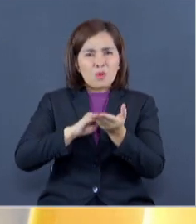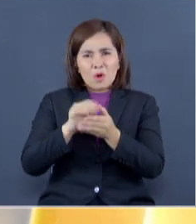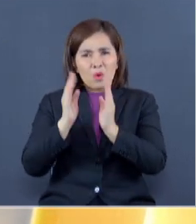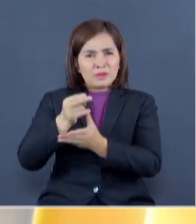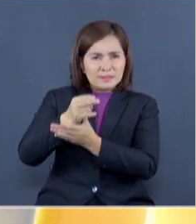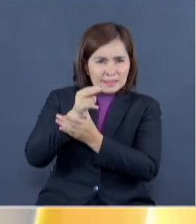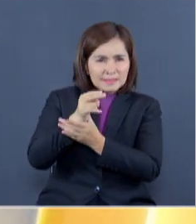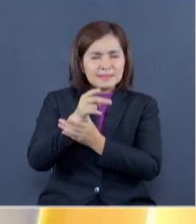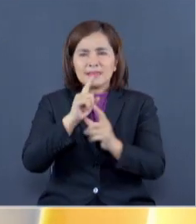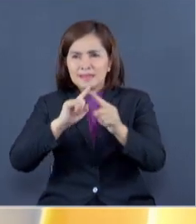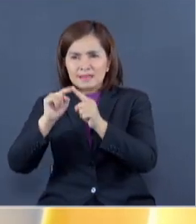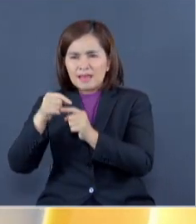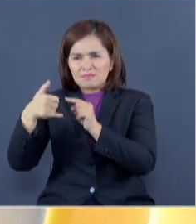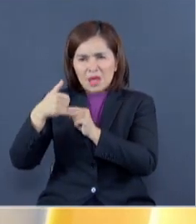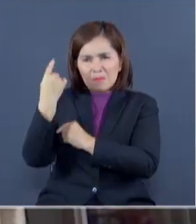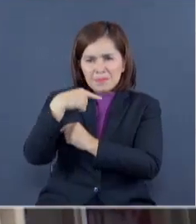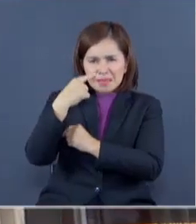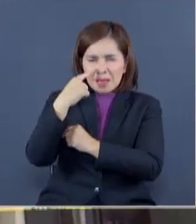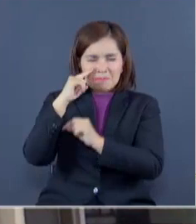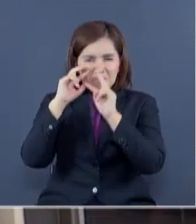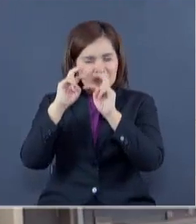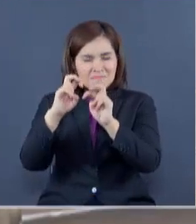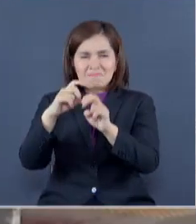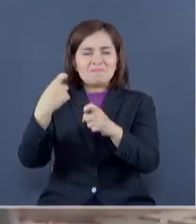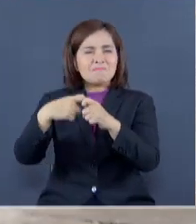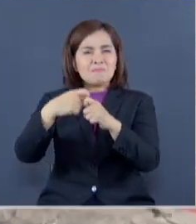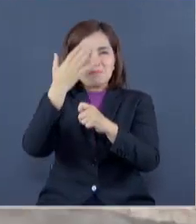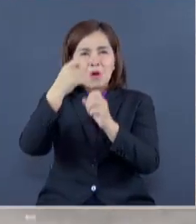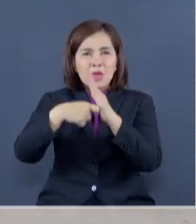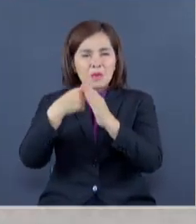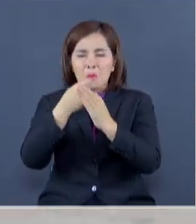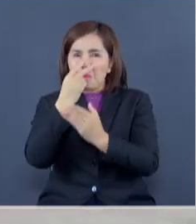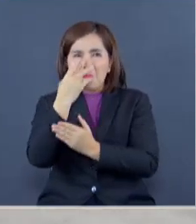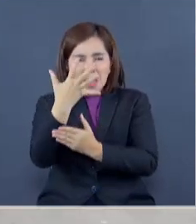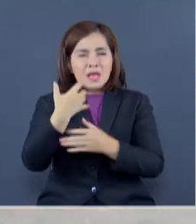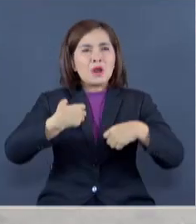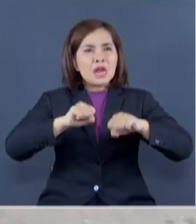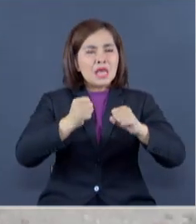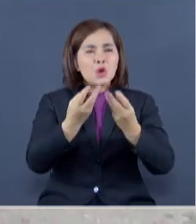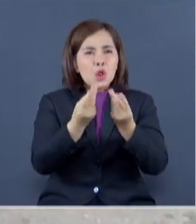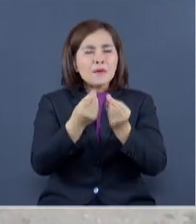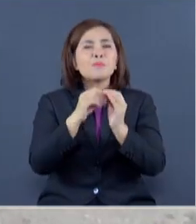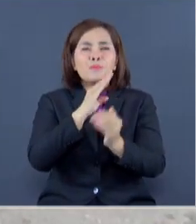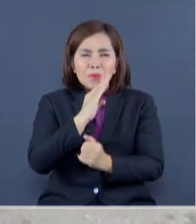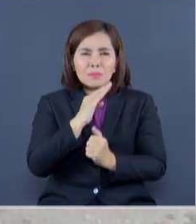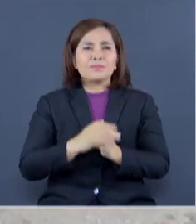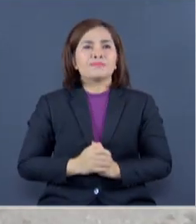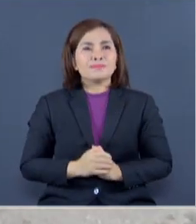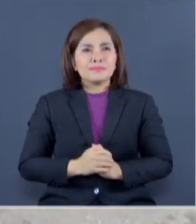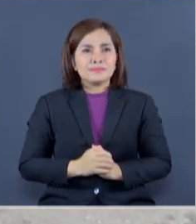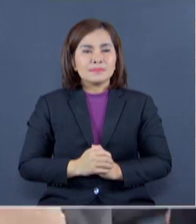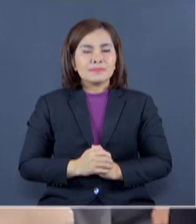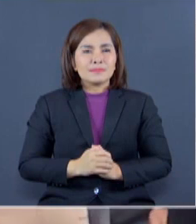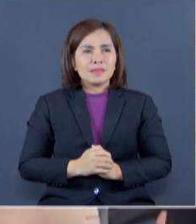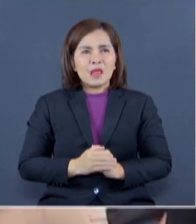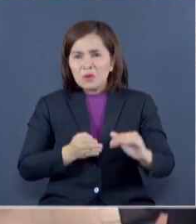ยิงทั้งน้องหยอดและยิงทั้งครูเจี๊ยบเป็นใครเพราะปิดบังมิดชิดป้ายทะเบียนก่อปลอมแล้วอย่างที่คุณนุ่นบอกไปตำรวจบอก ทาง